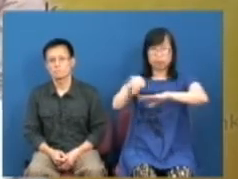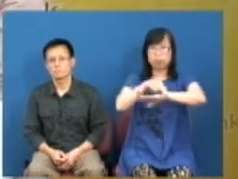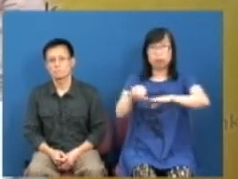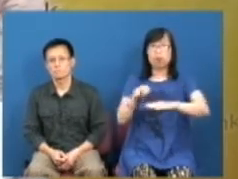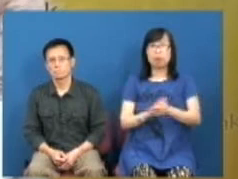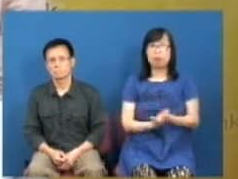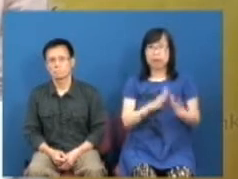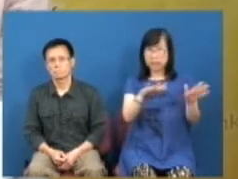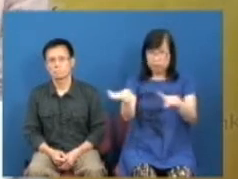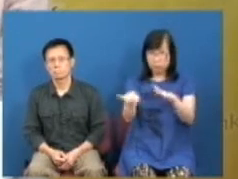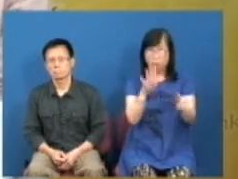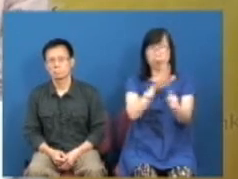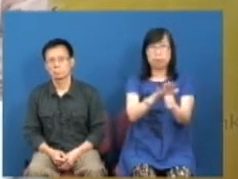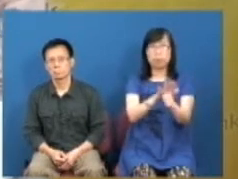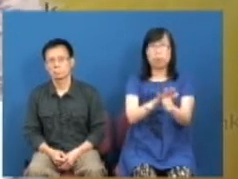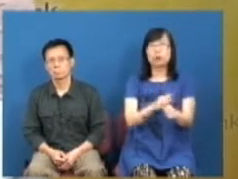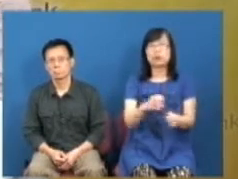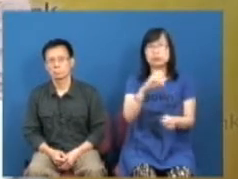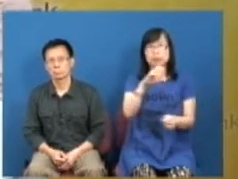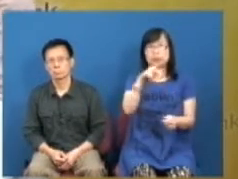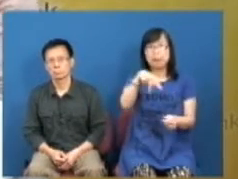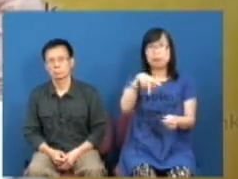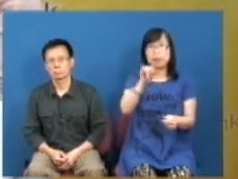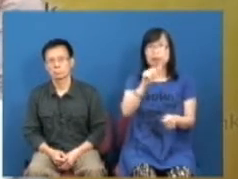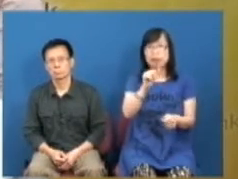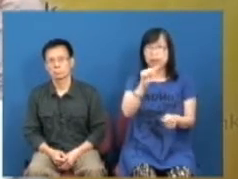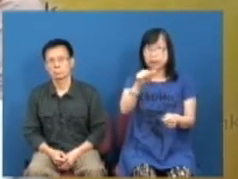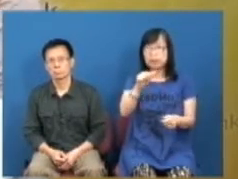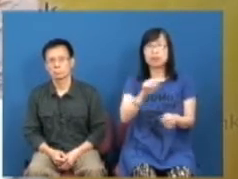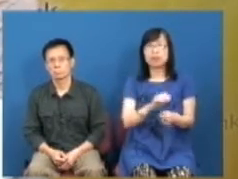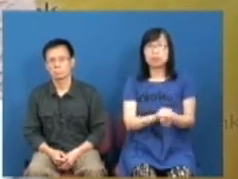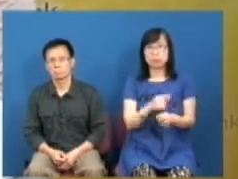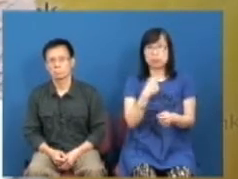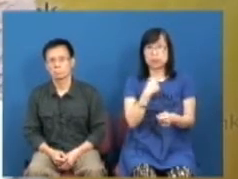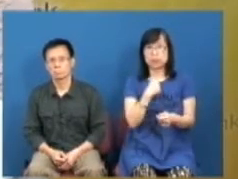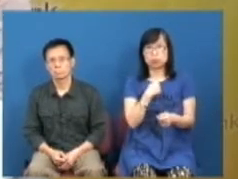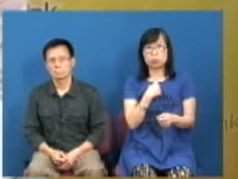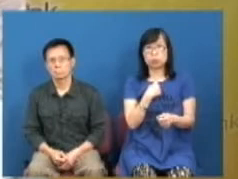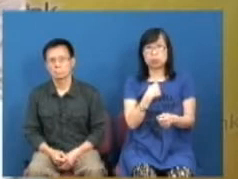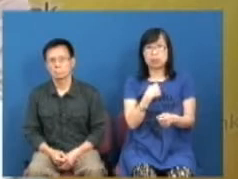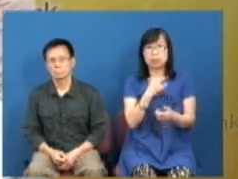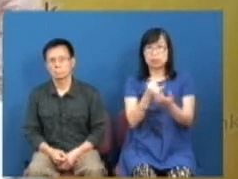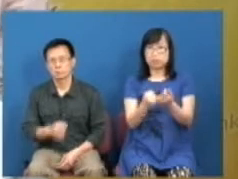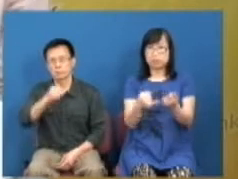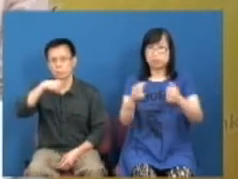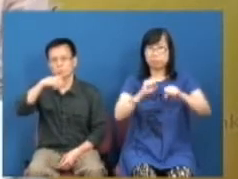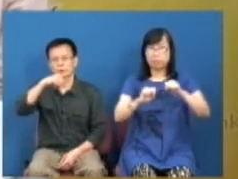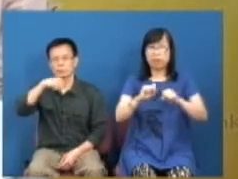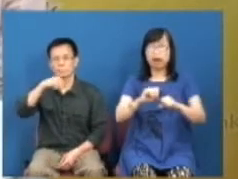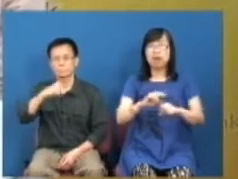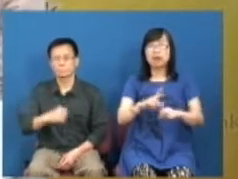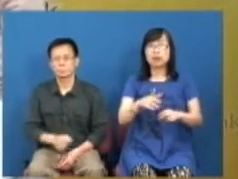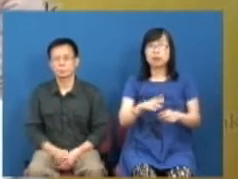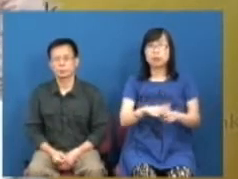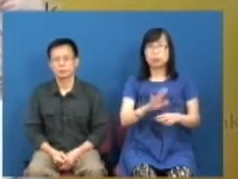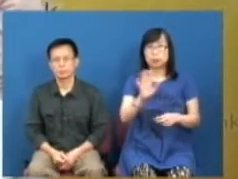個海岸保護，譬如 CPA Coastal Protection Area 咧，都值得再深化。咁變咗咧，如